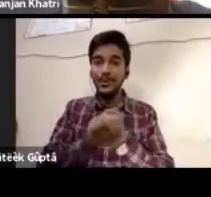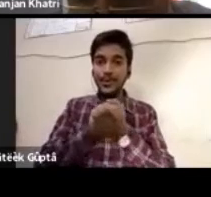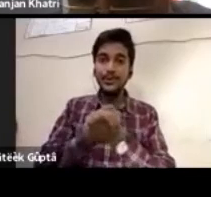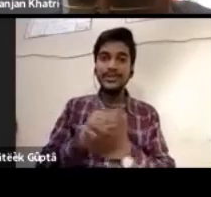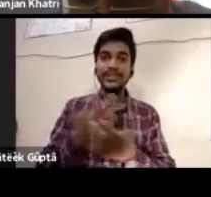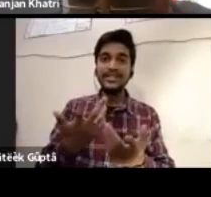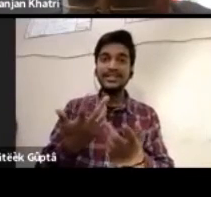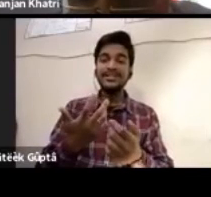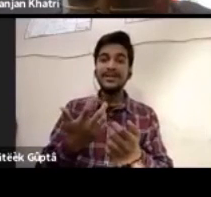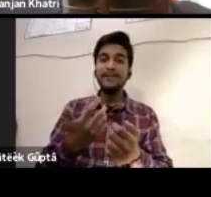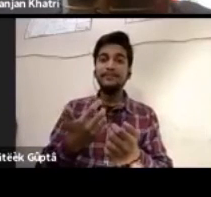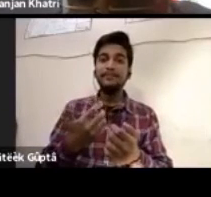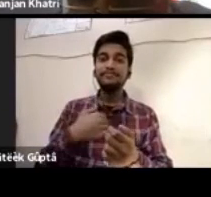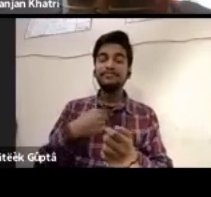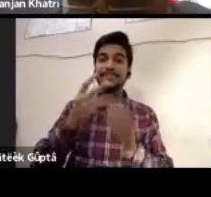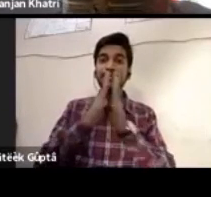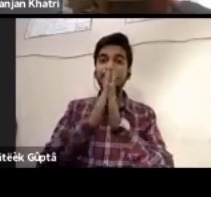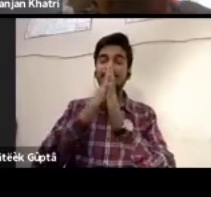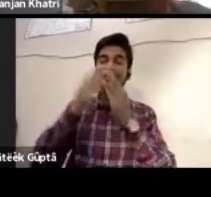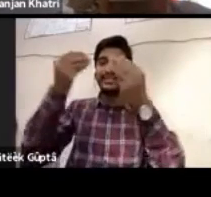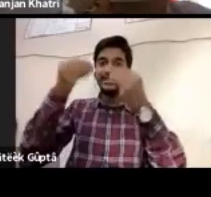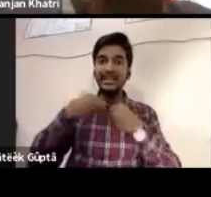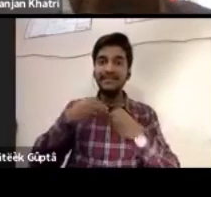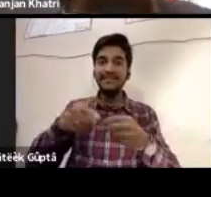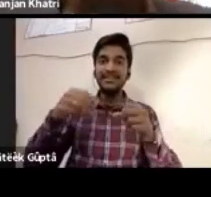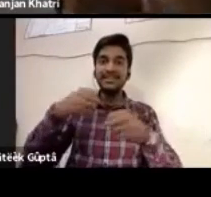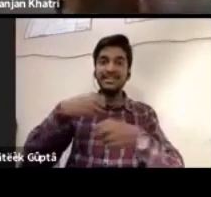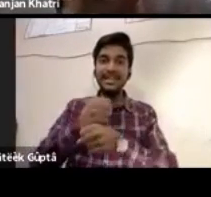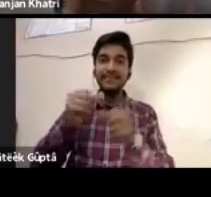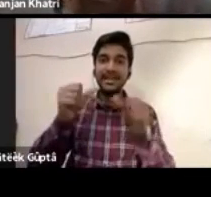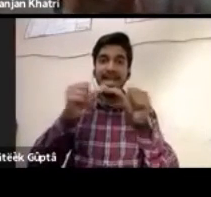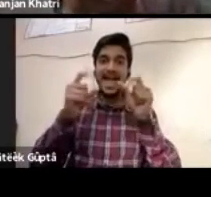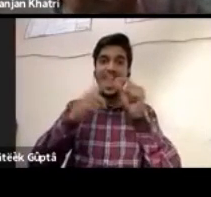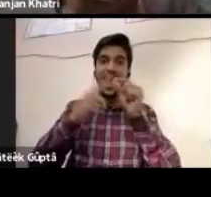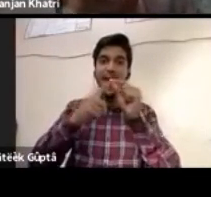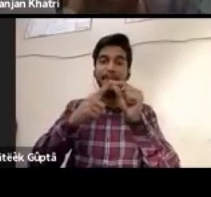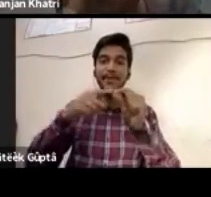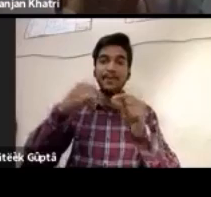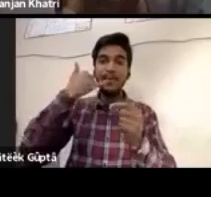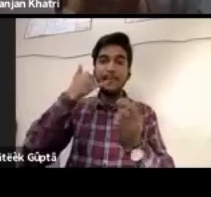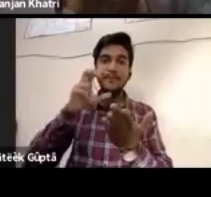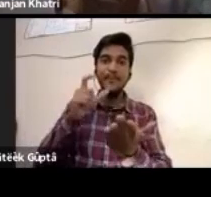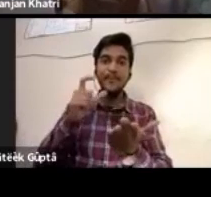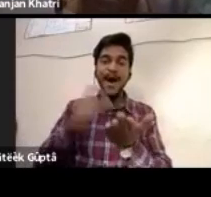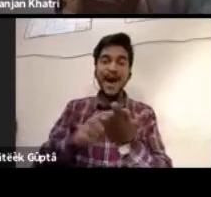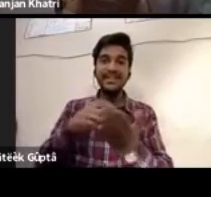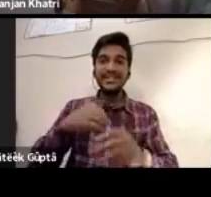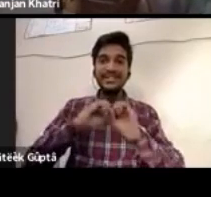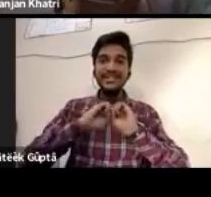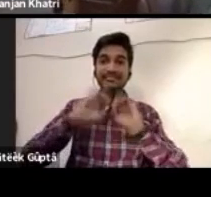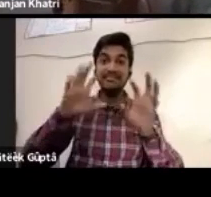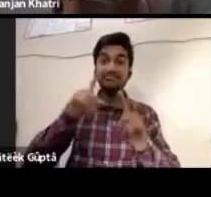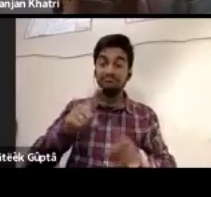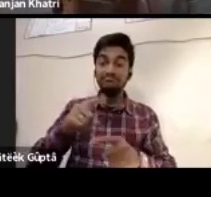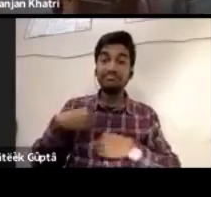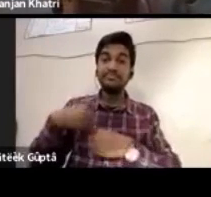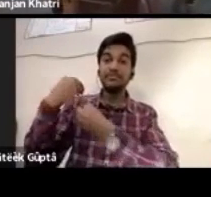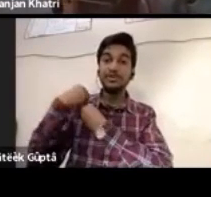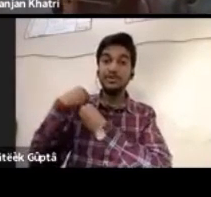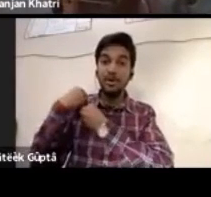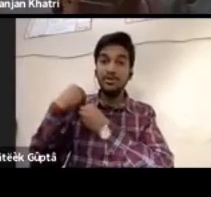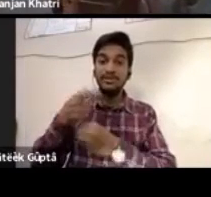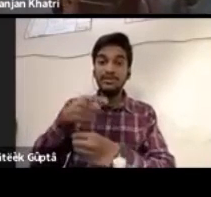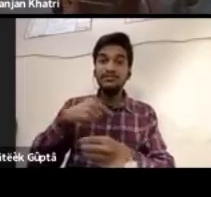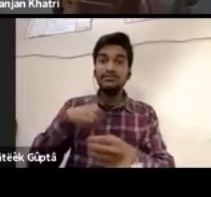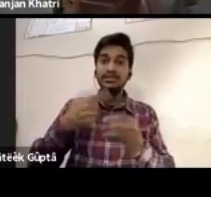with God grace, we have created this app. हमने ये एक mobile app बनाया है, but अब हम सब की जिम्मेदारी है कि हम लोग इसको